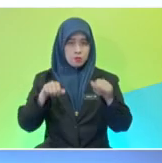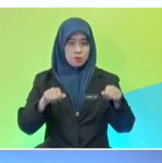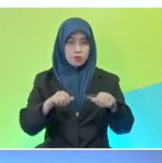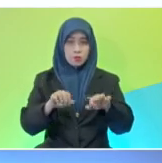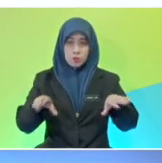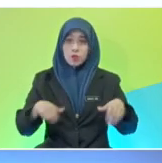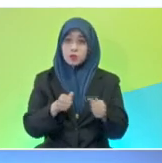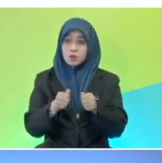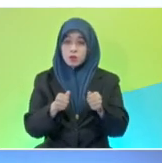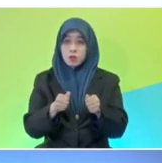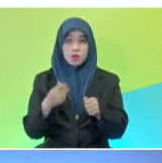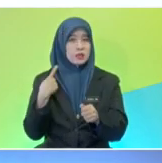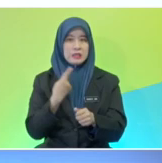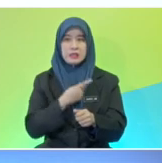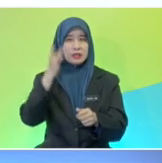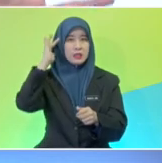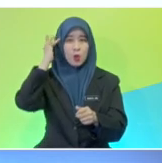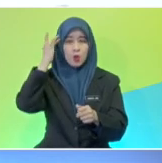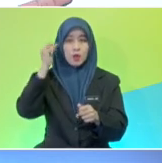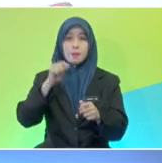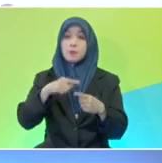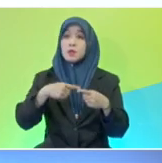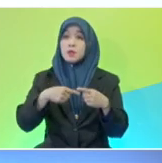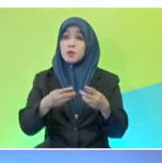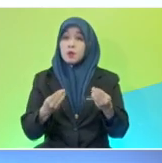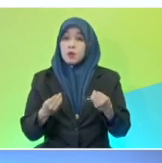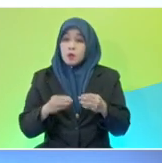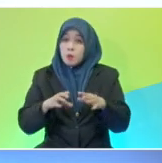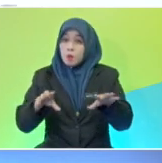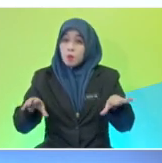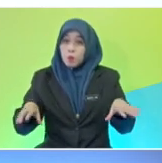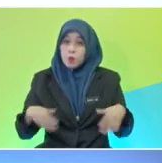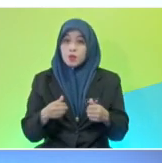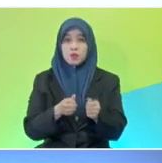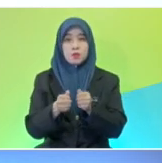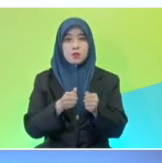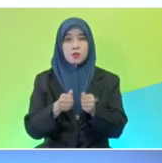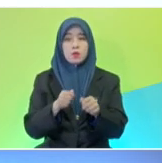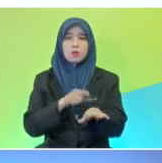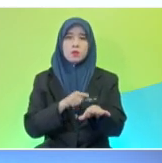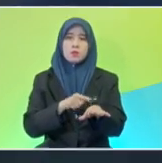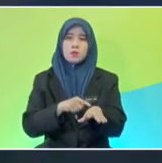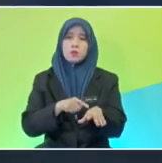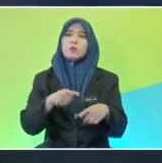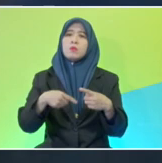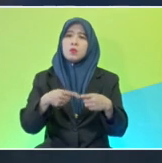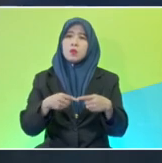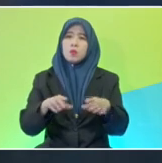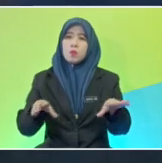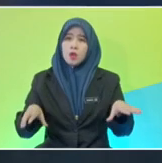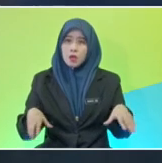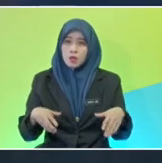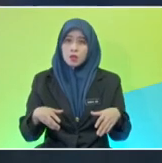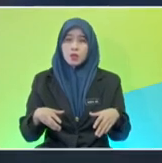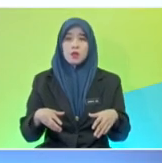ni? Kita masih lagi keliru bila kita nak buat aktiviti ni. Masa dia bila? Waktu dia bila? Itu yang kita nak buat hari ni.